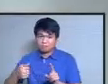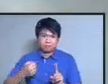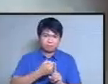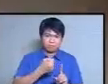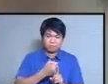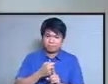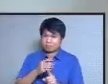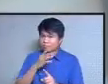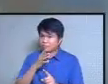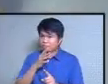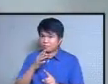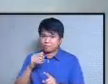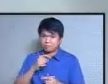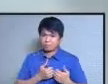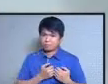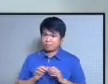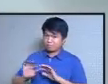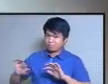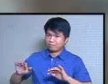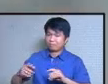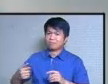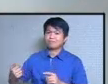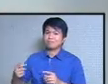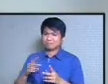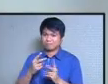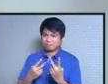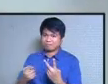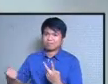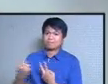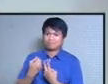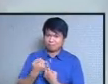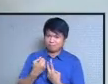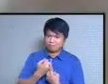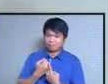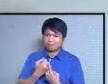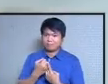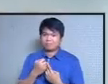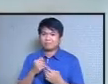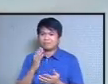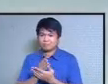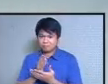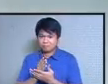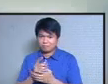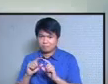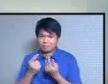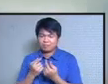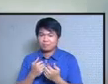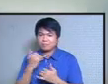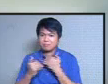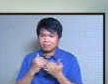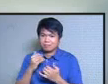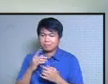nobya pero maging sila ay sinaktan din. Tumigil lang daw ang grupo nang magsisigaw na ang ginang. Ayon kay Almonia, nagalit ang